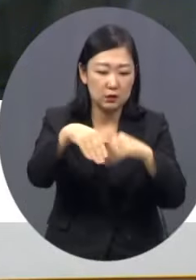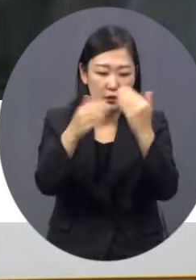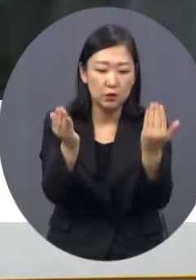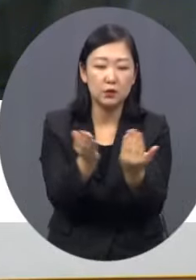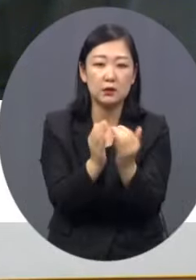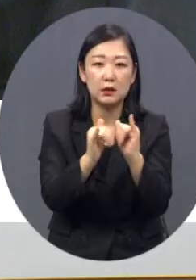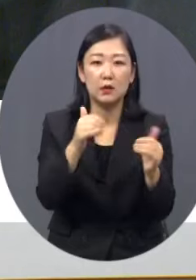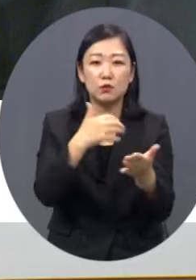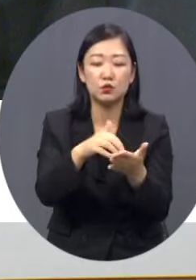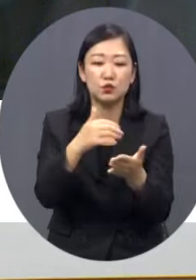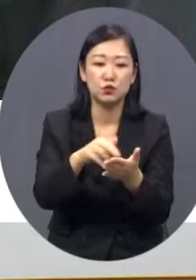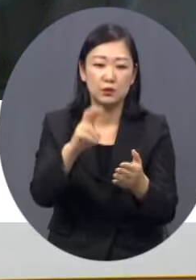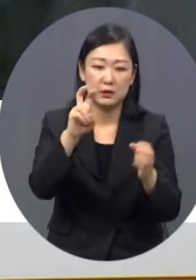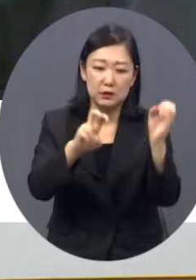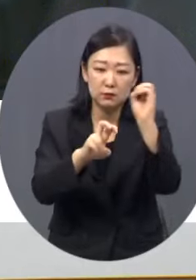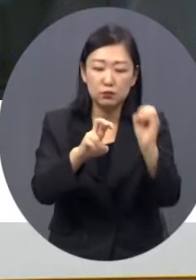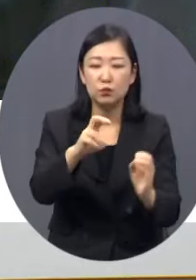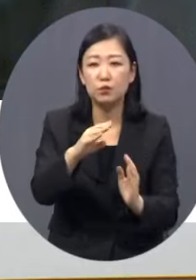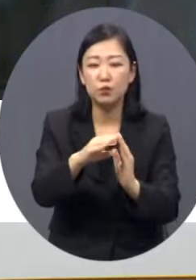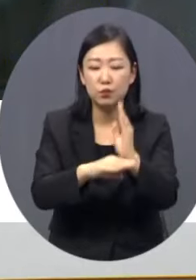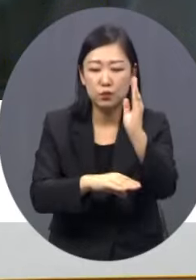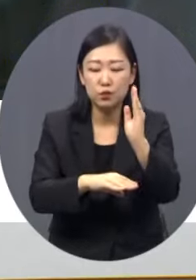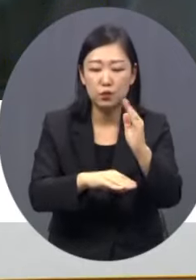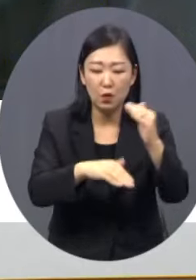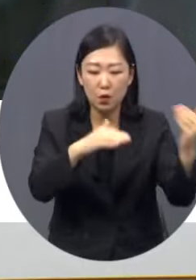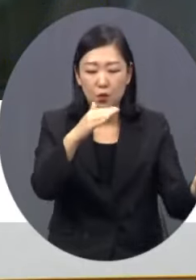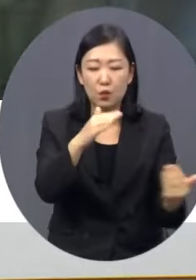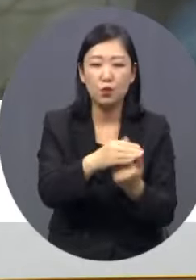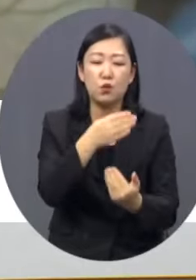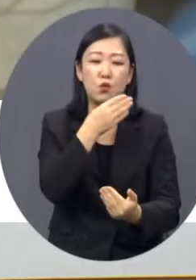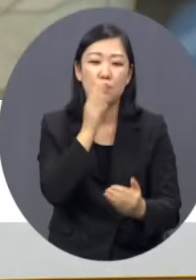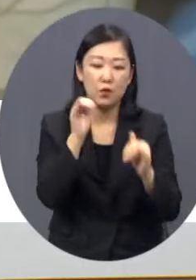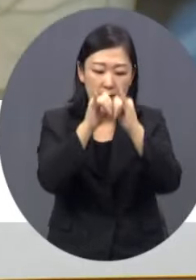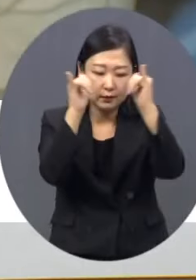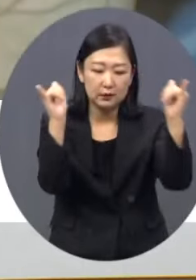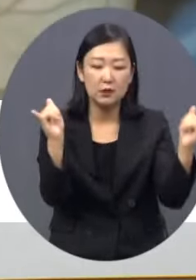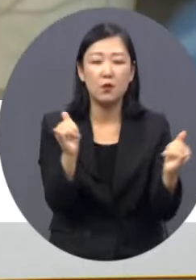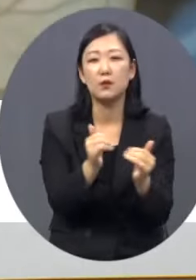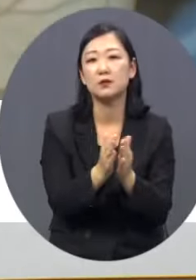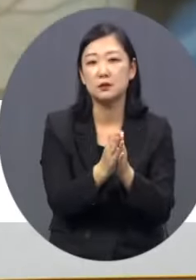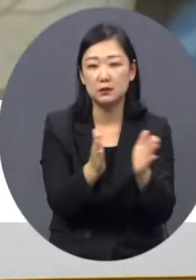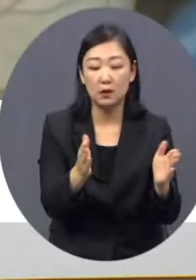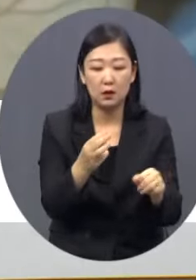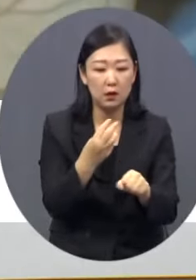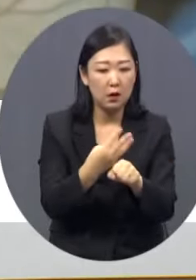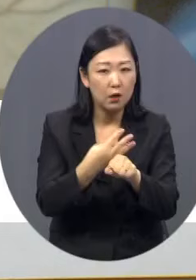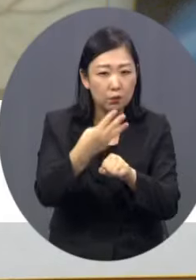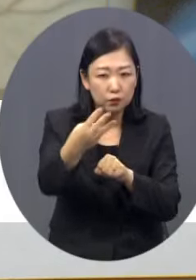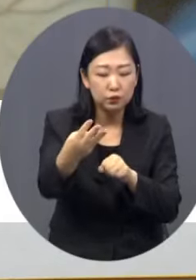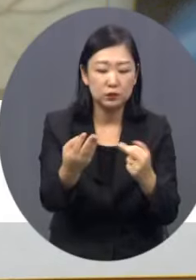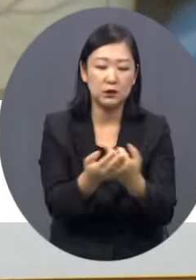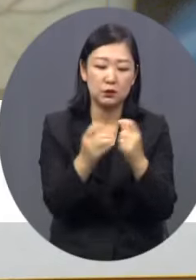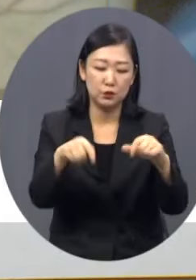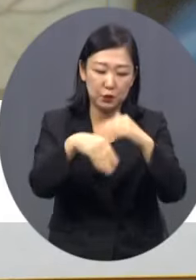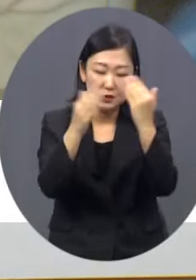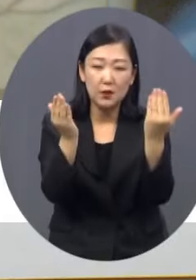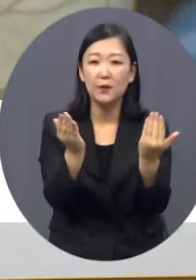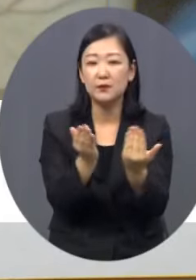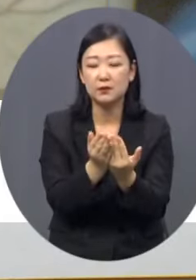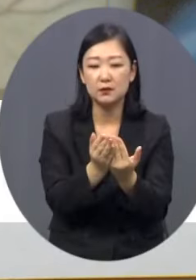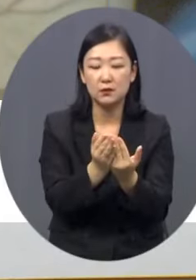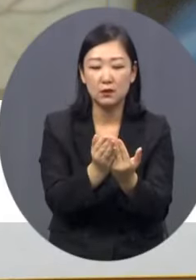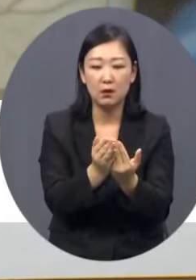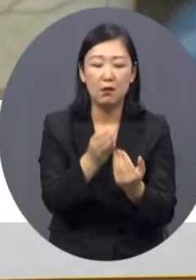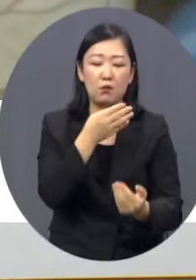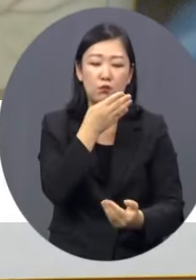인구의 20% 넘는 초고령 사회에 진입했습니다 3년 뒤면 제주도 전체가